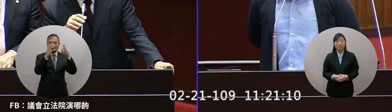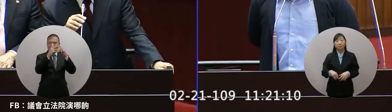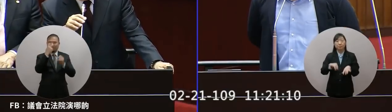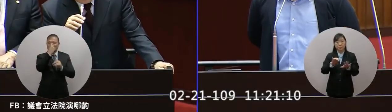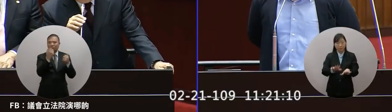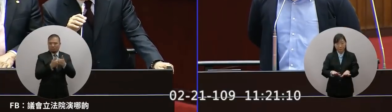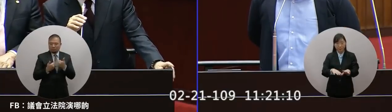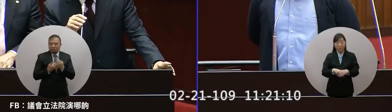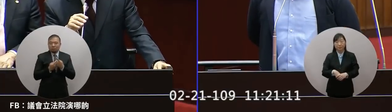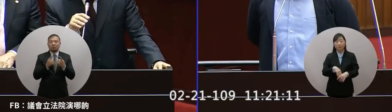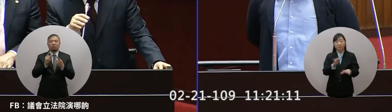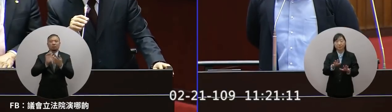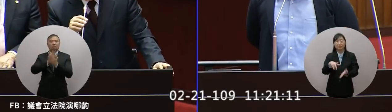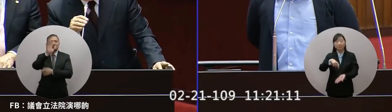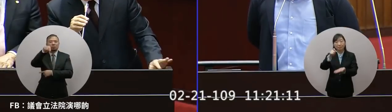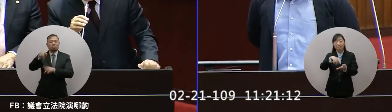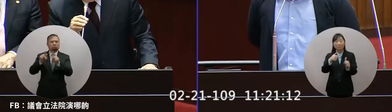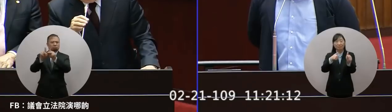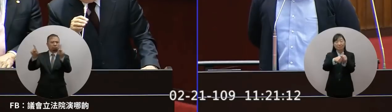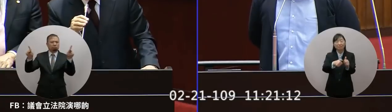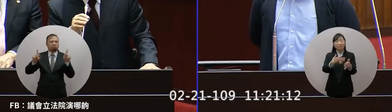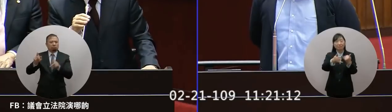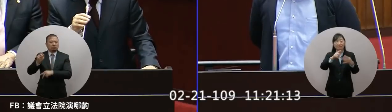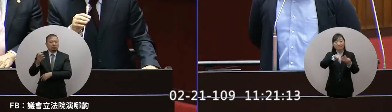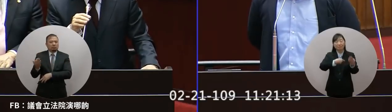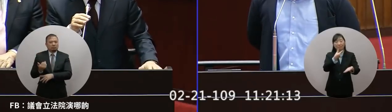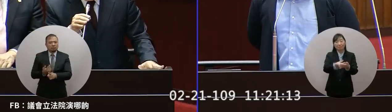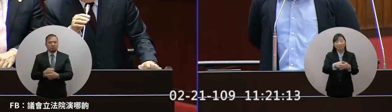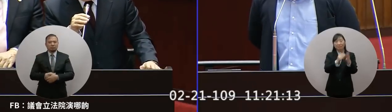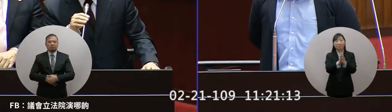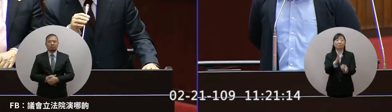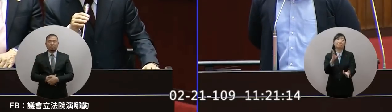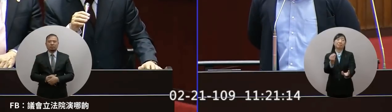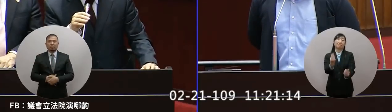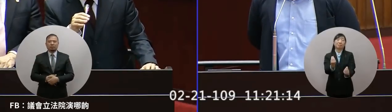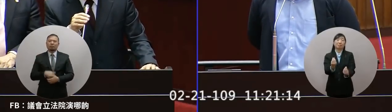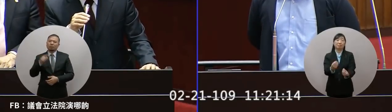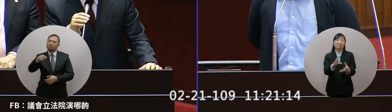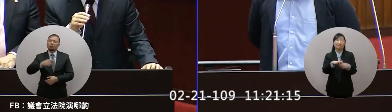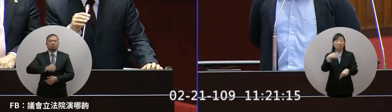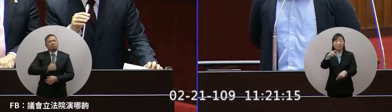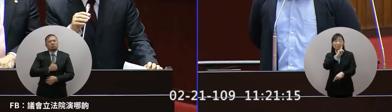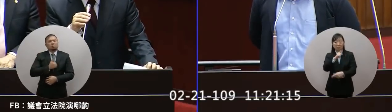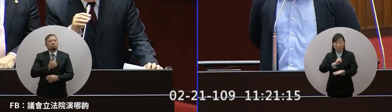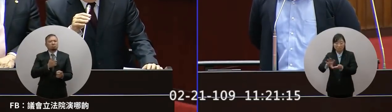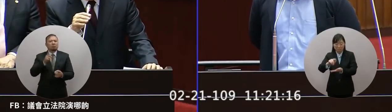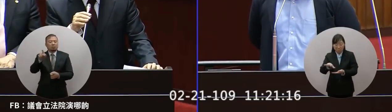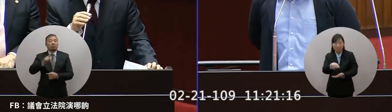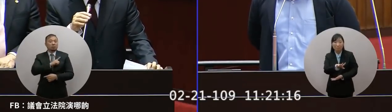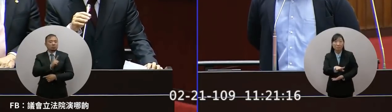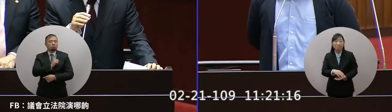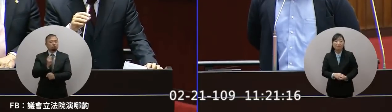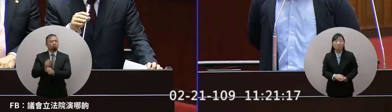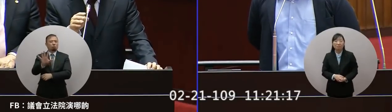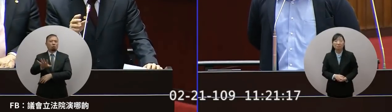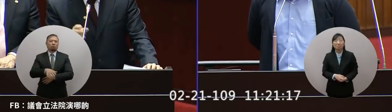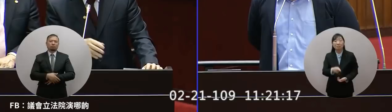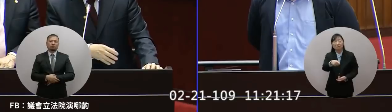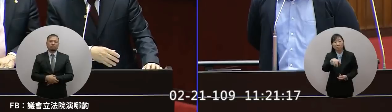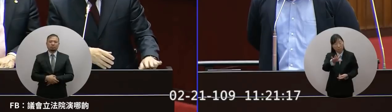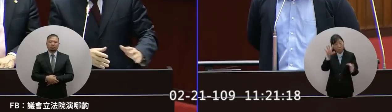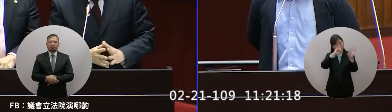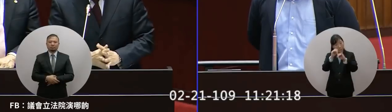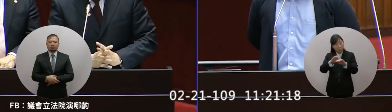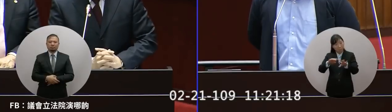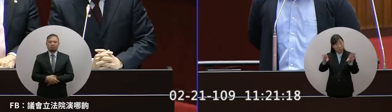债务的追偿， 你现在连提出附带民事赔偿都没有，你跟我说你现在有掌握这个报告， 他们事实上也都有在做了。 那你有一个调查报